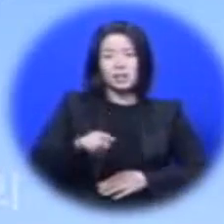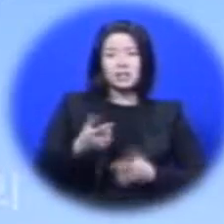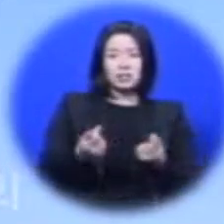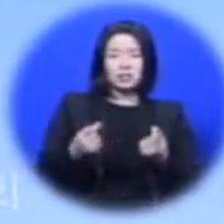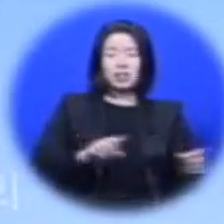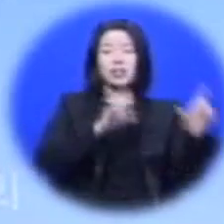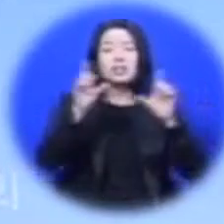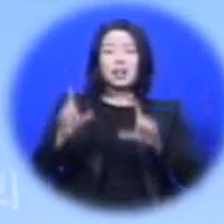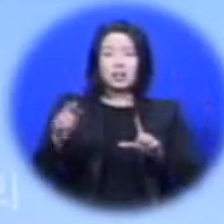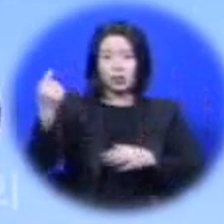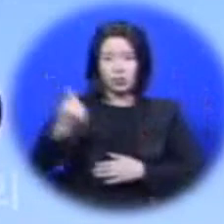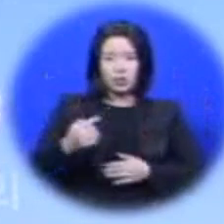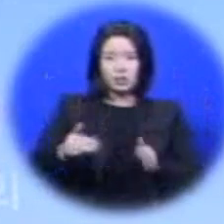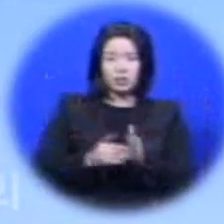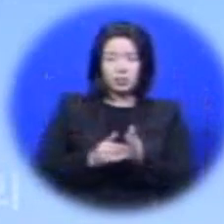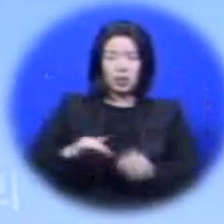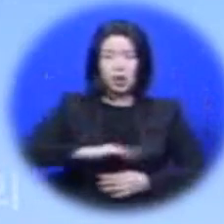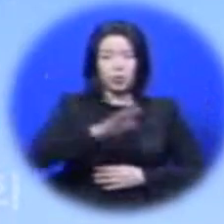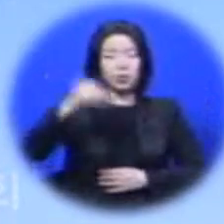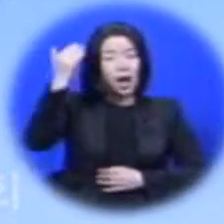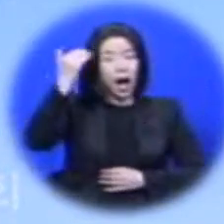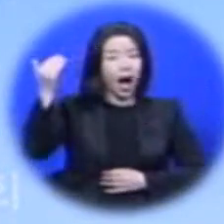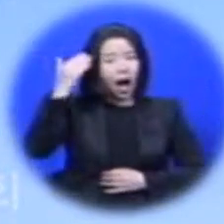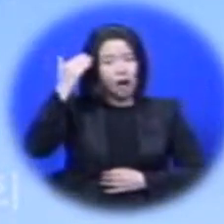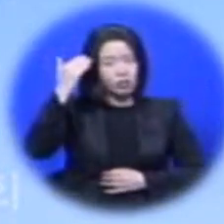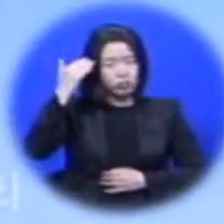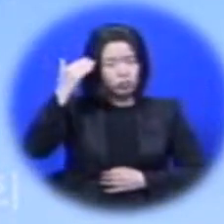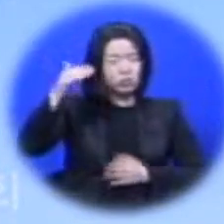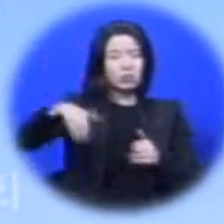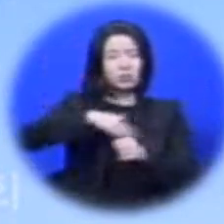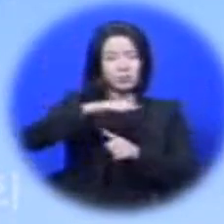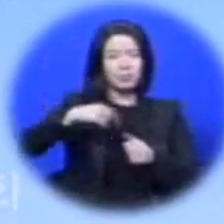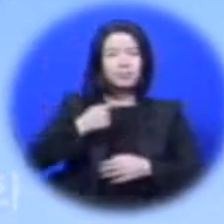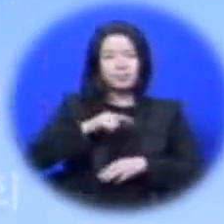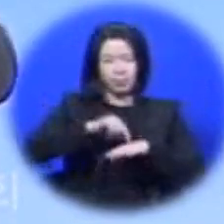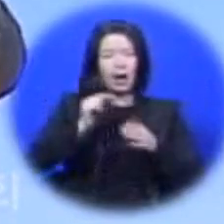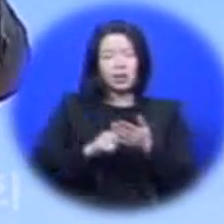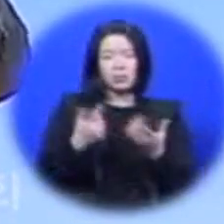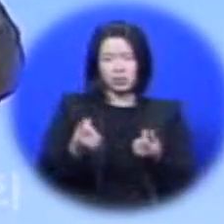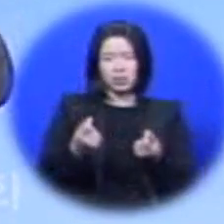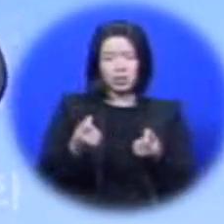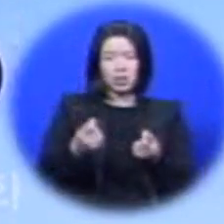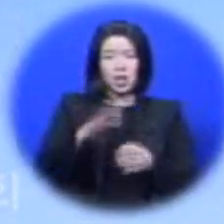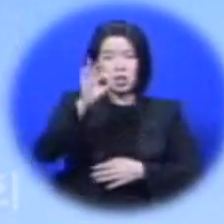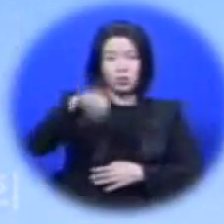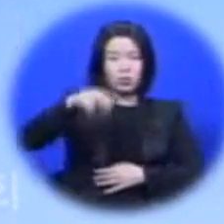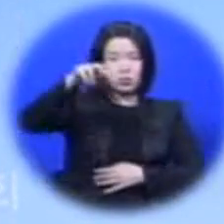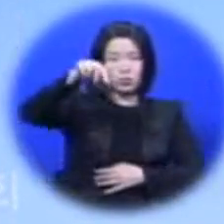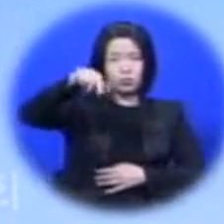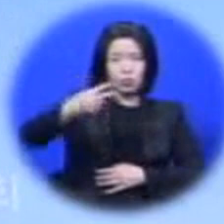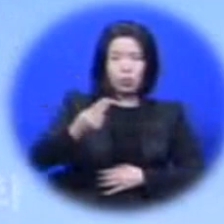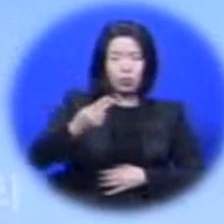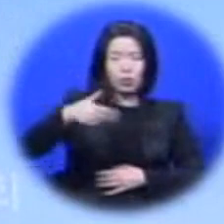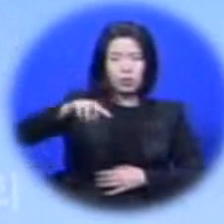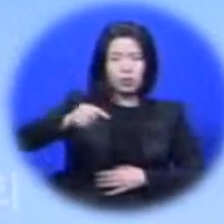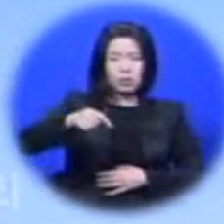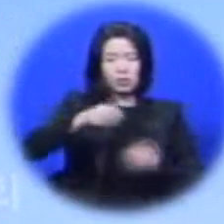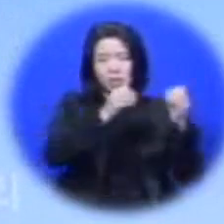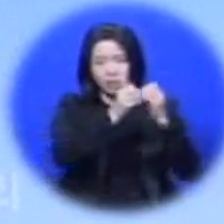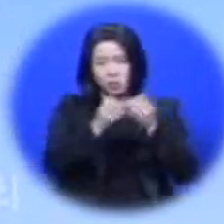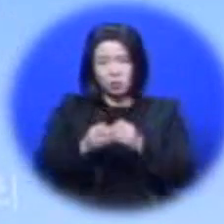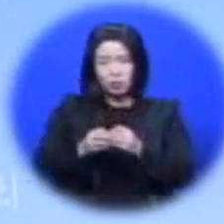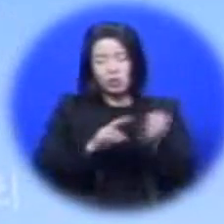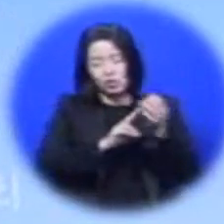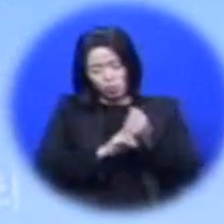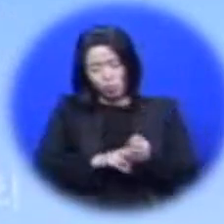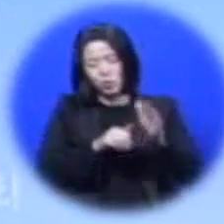살았습니다. 우리 한국의 정서가 그렇습니다. 유교적인 이 전통은요, 항상 숨기고